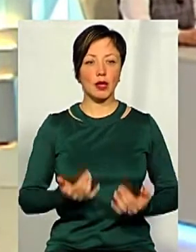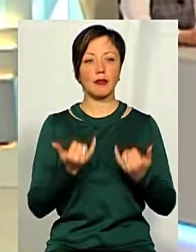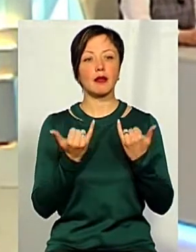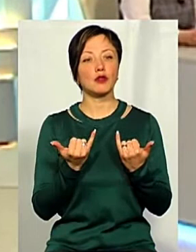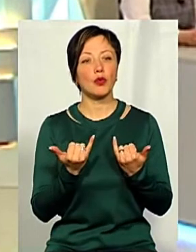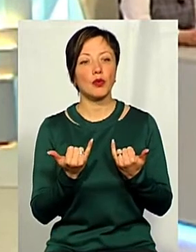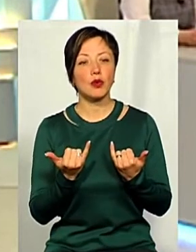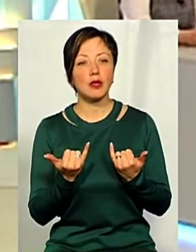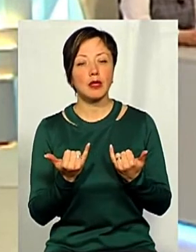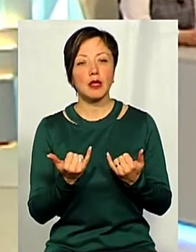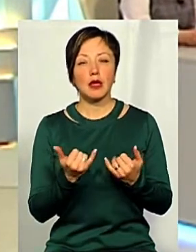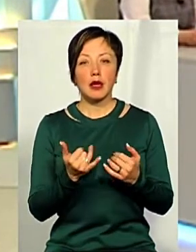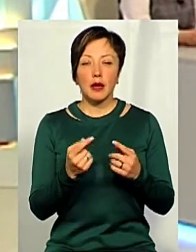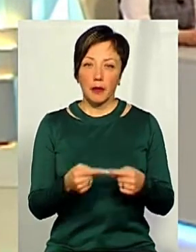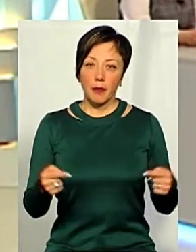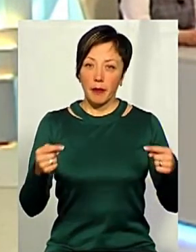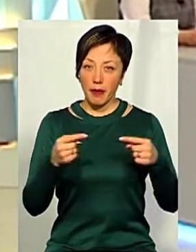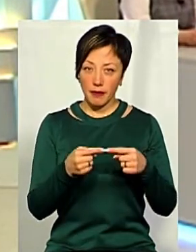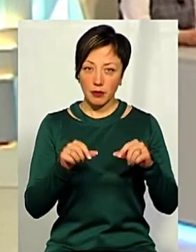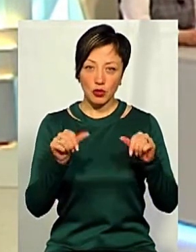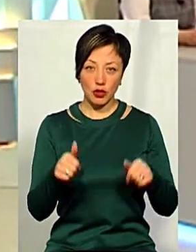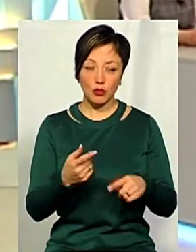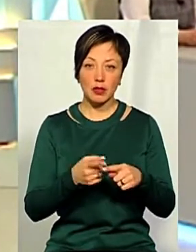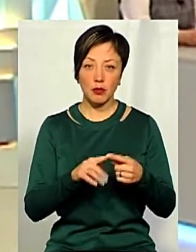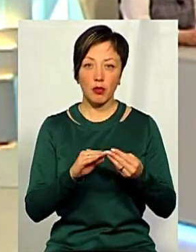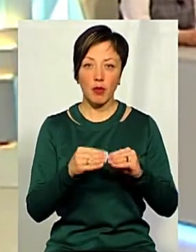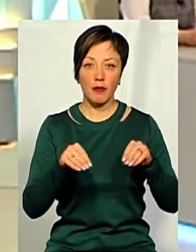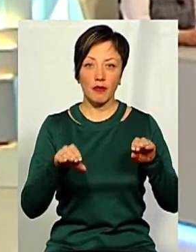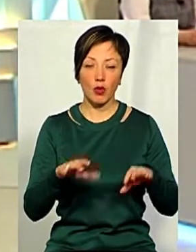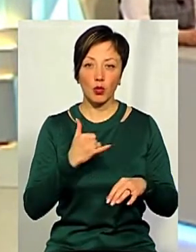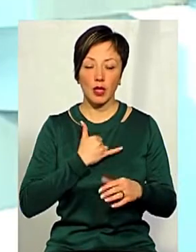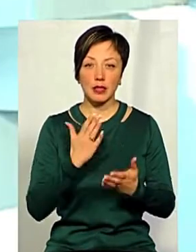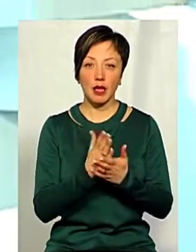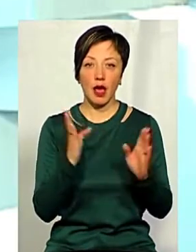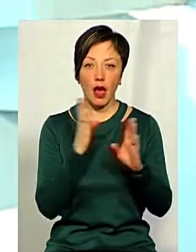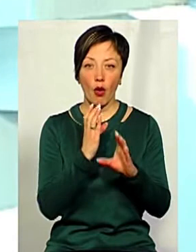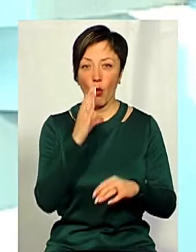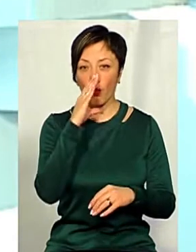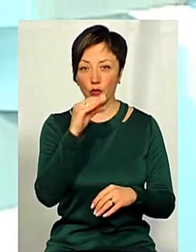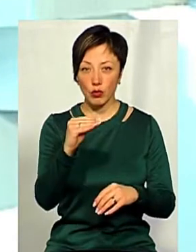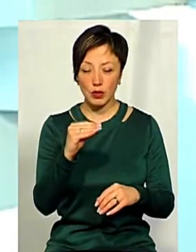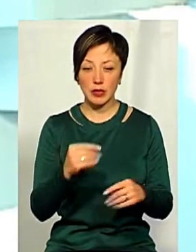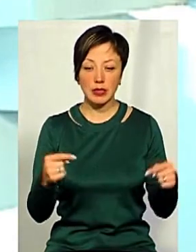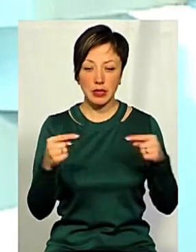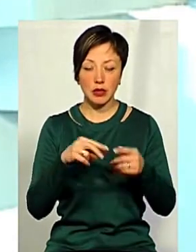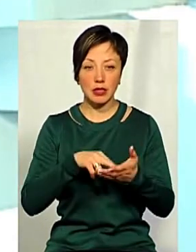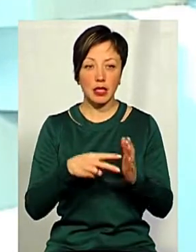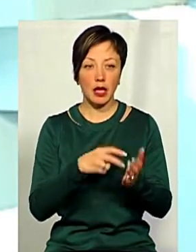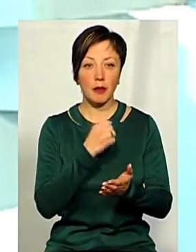сьогодні певним чином ця проблема вирішена, тому що у нас є екобус, а згідно стратегії, яка